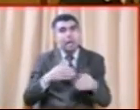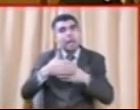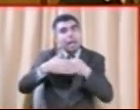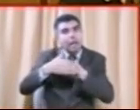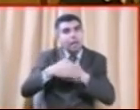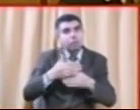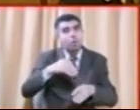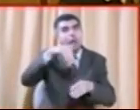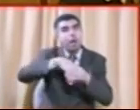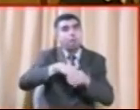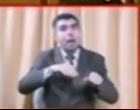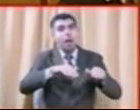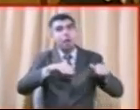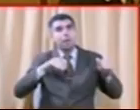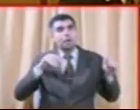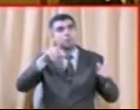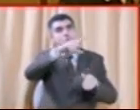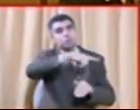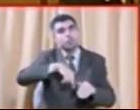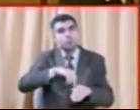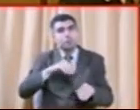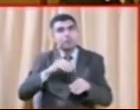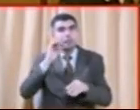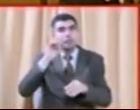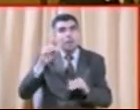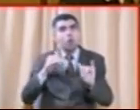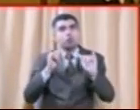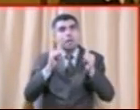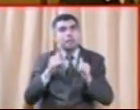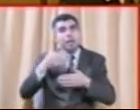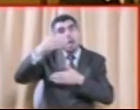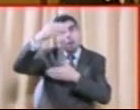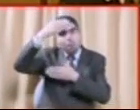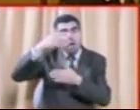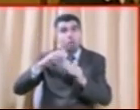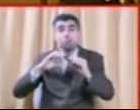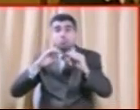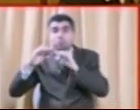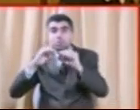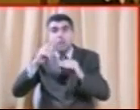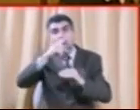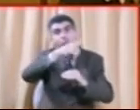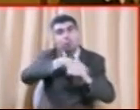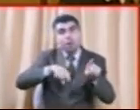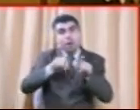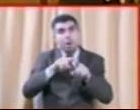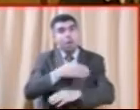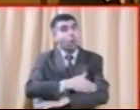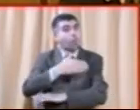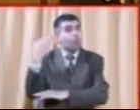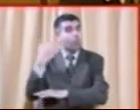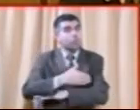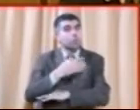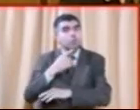لمتابعة الموضوع بالتنسيق مع رئيسي مجلس النواب وترجمة يعني الإرادة ديال الساكن على مستوى الحدود، وبالطبع